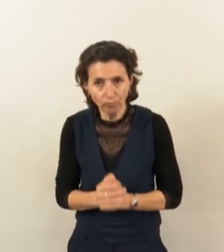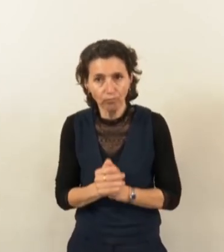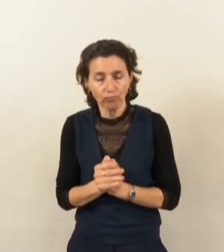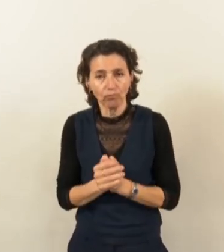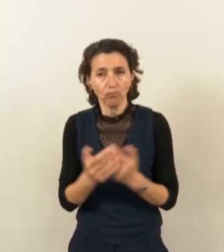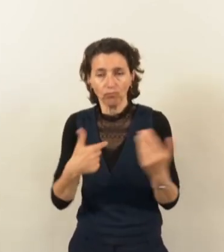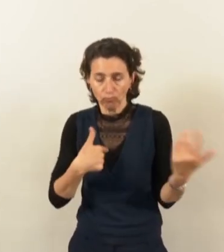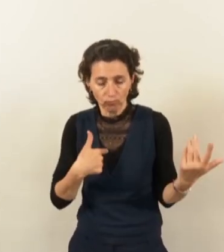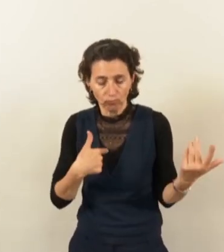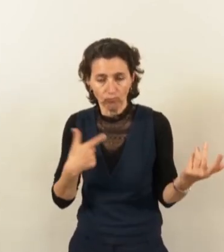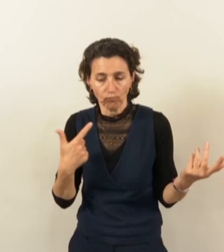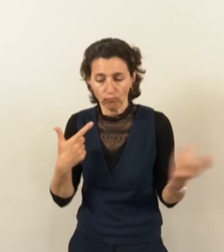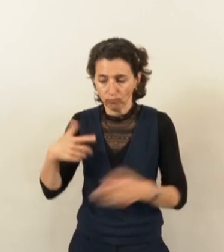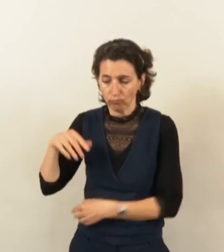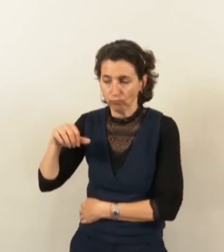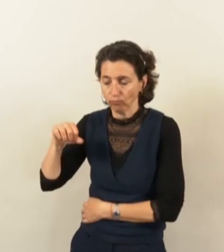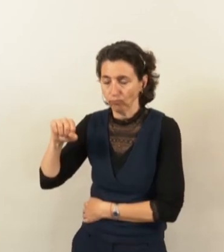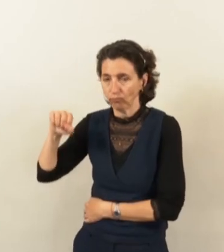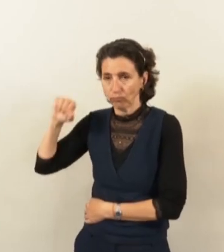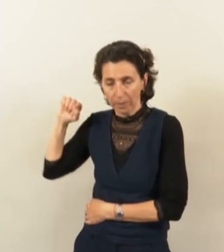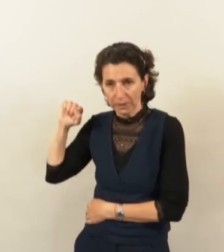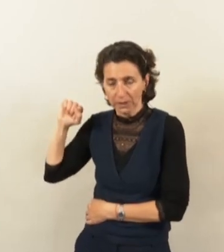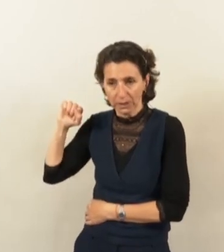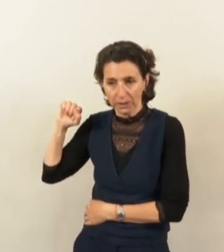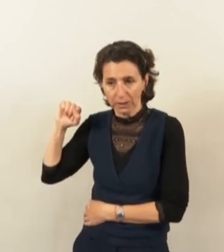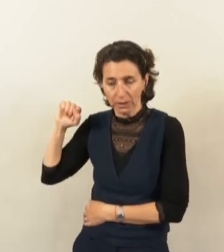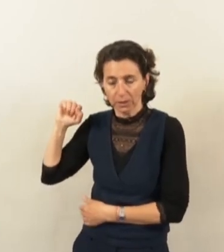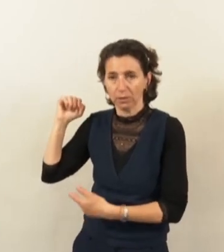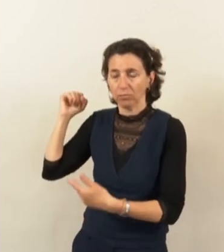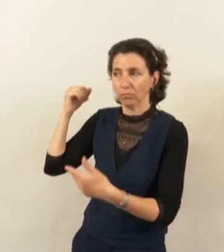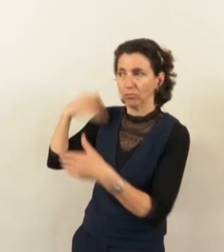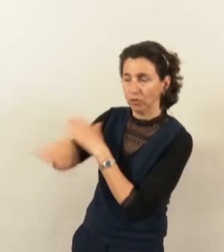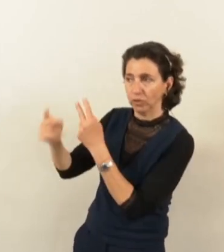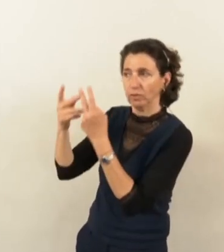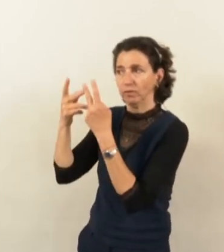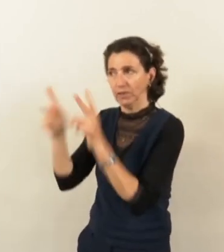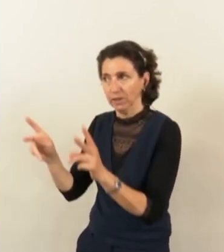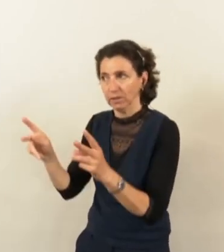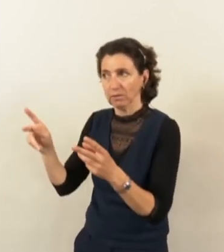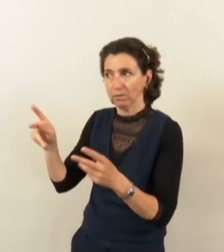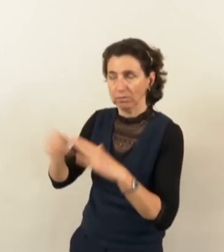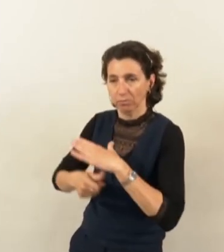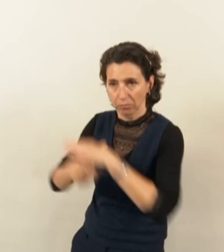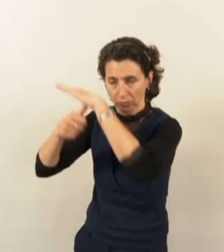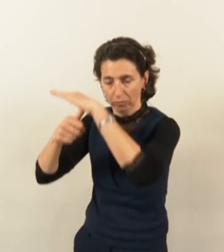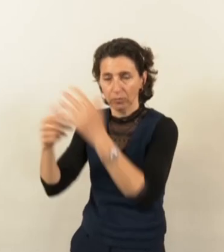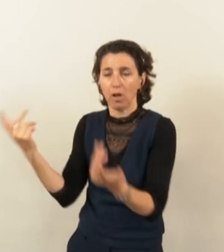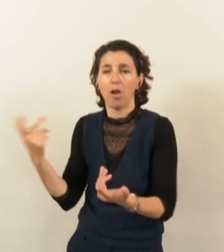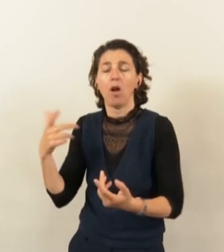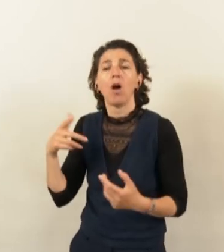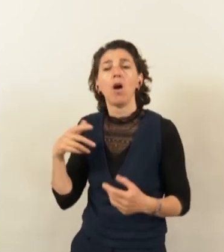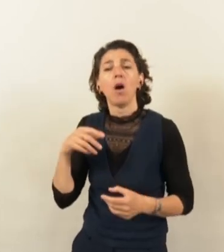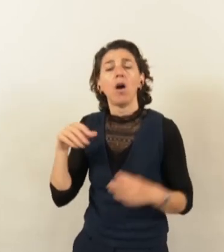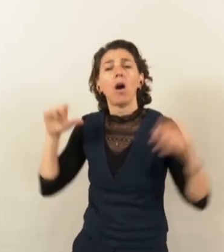j'étais samedi avec un tel Aviv avec un ancien ambassadeur d'Israël en France